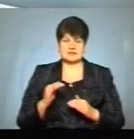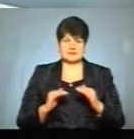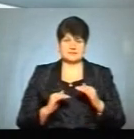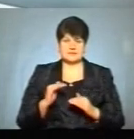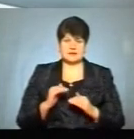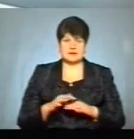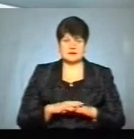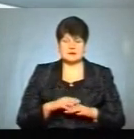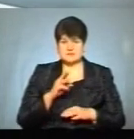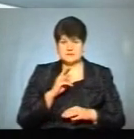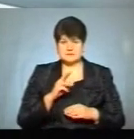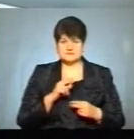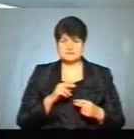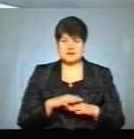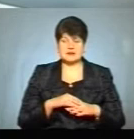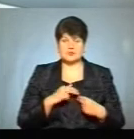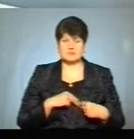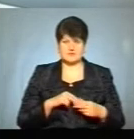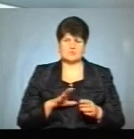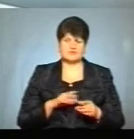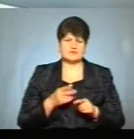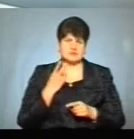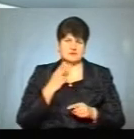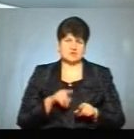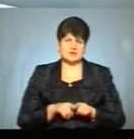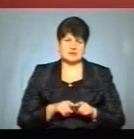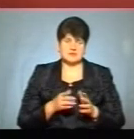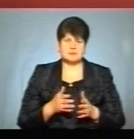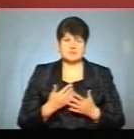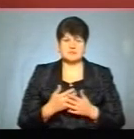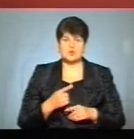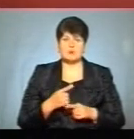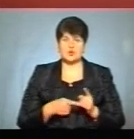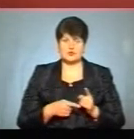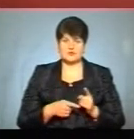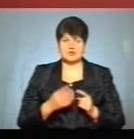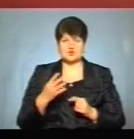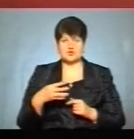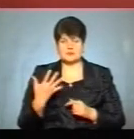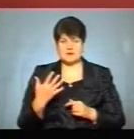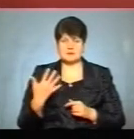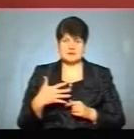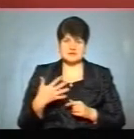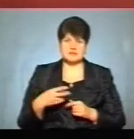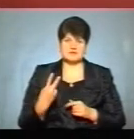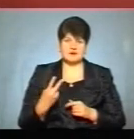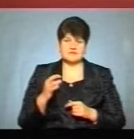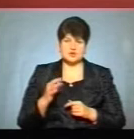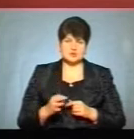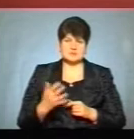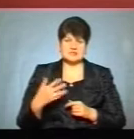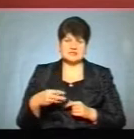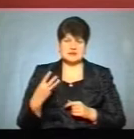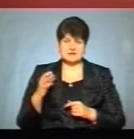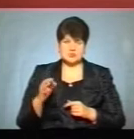праці, і він був завжди приблизно таким. Десь половина – 45-52%, 53% – це